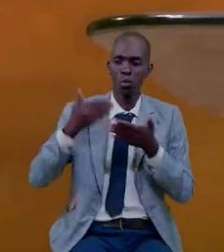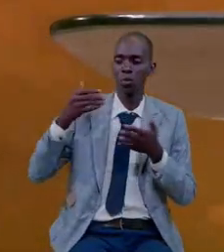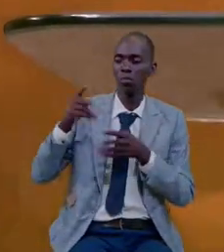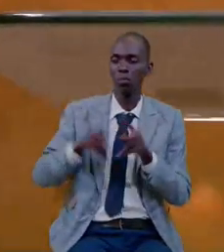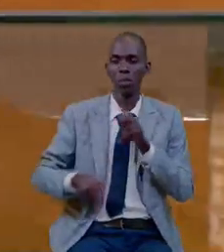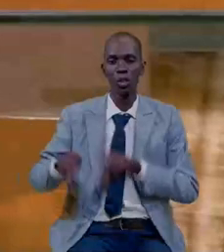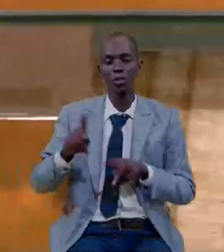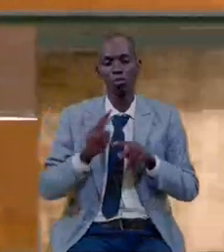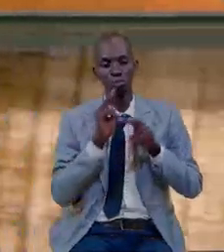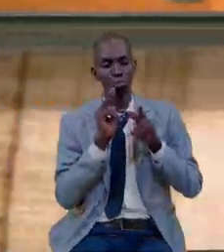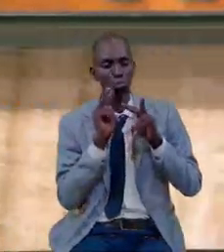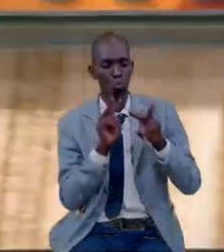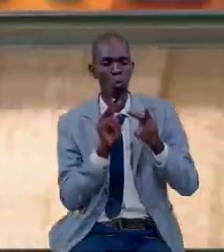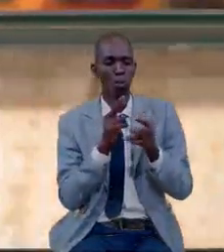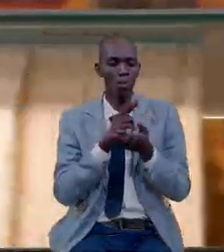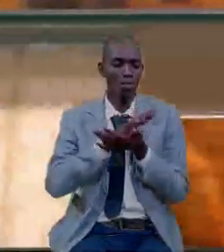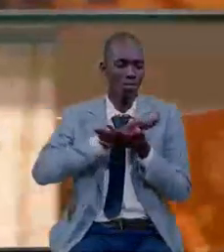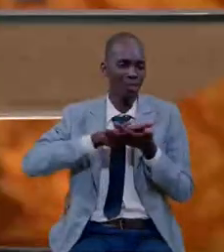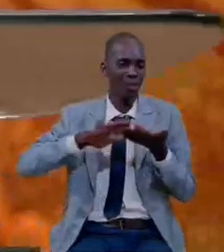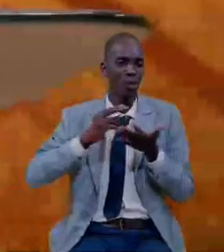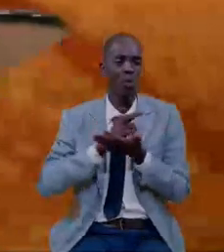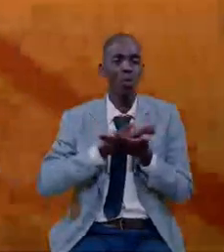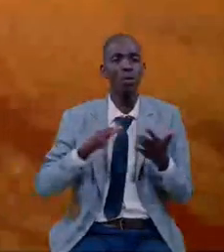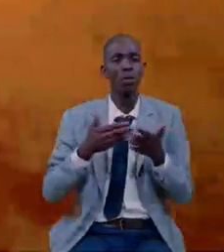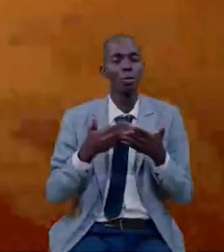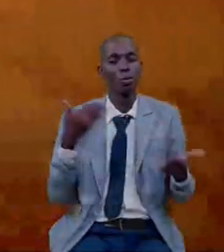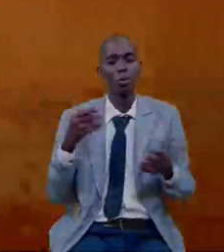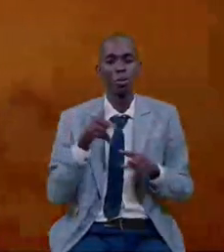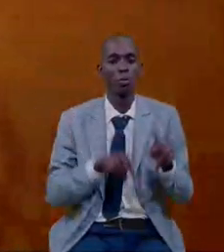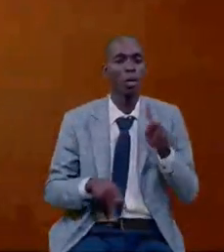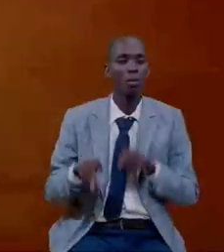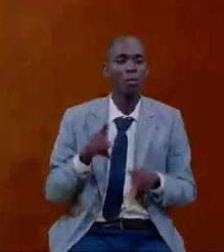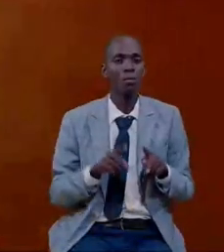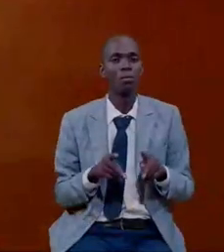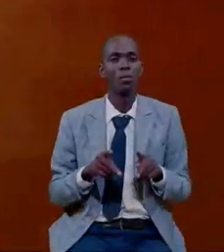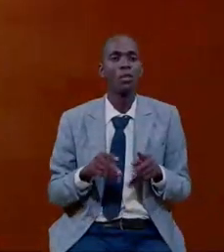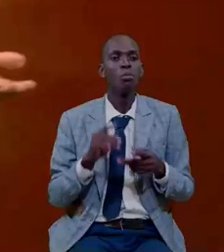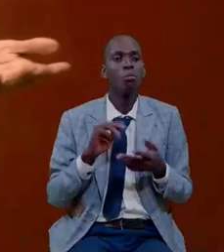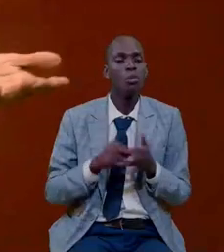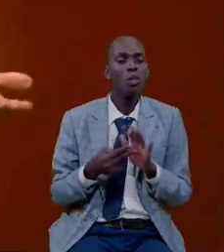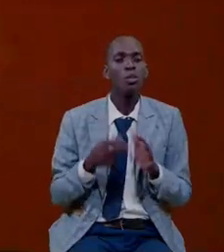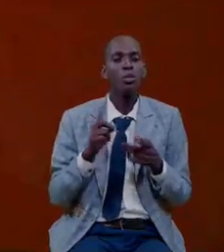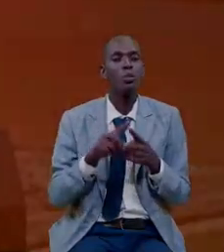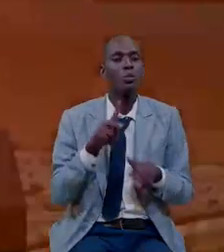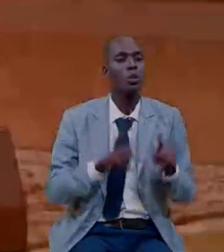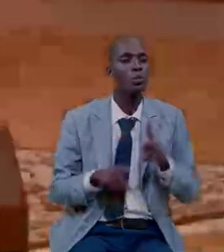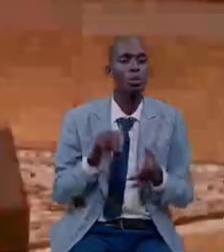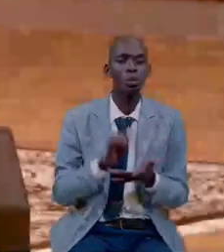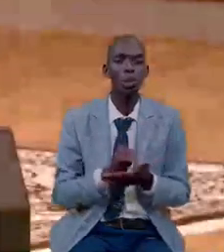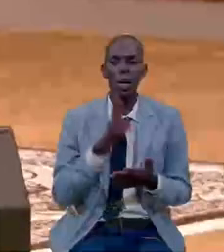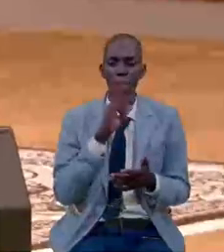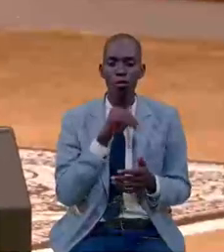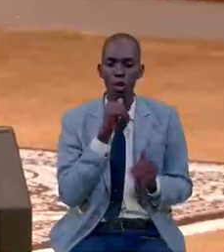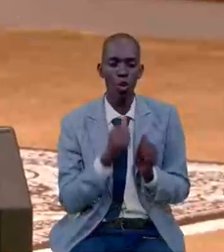Vous paraissez juste aux hommes. Cela veut dire que aux hommes qui ne vivent pas avec